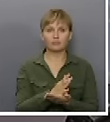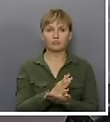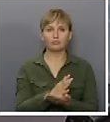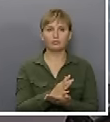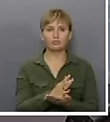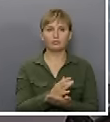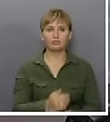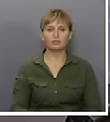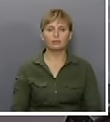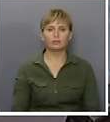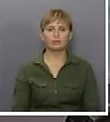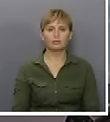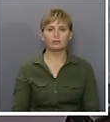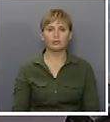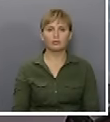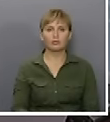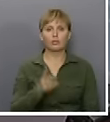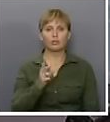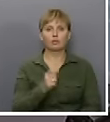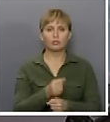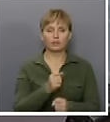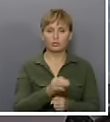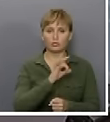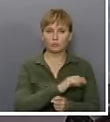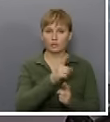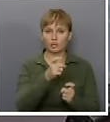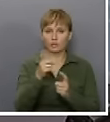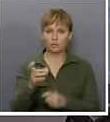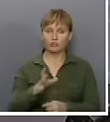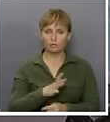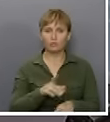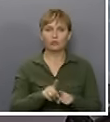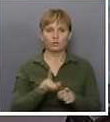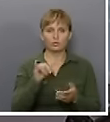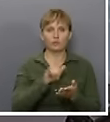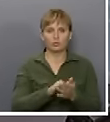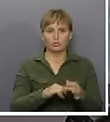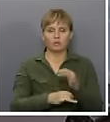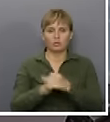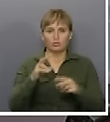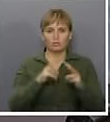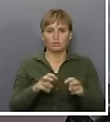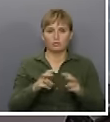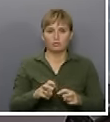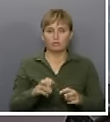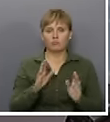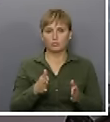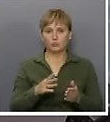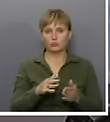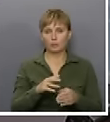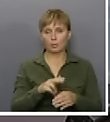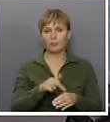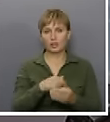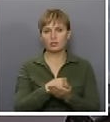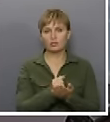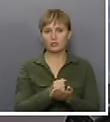Что кем-то было применено оружие какое-то оружие также будет установлено в ходе производства к поиску и к установлению лиц